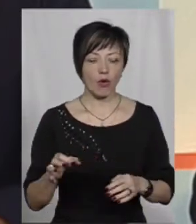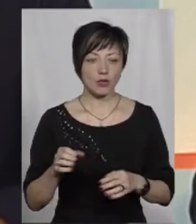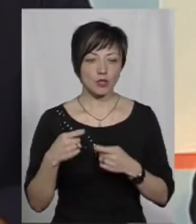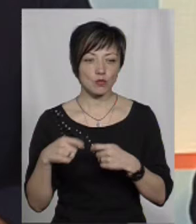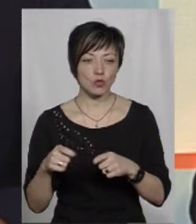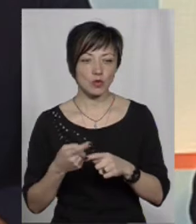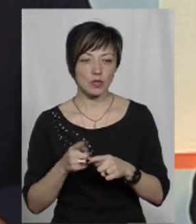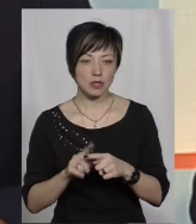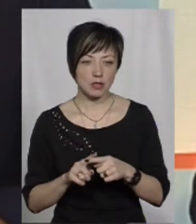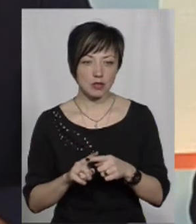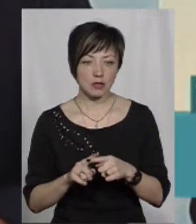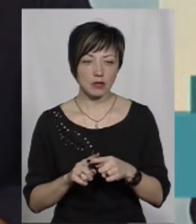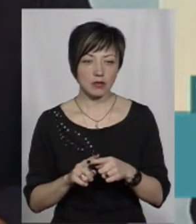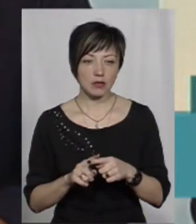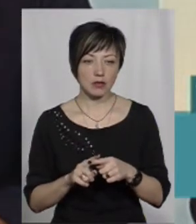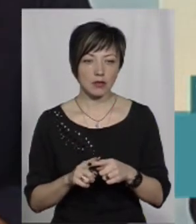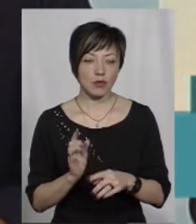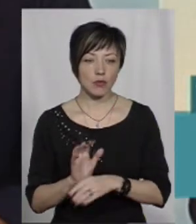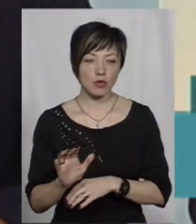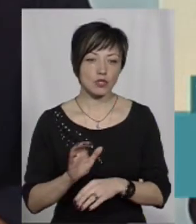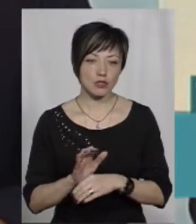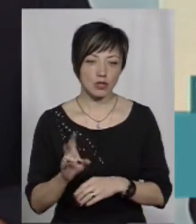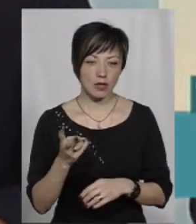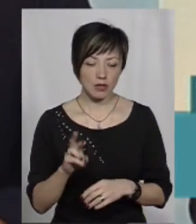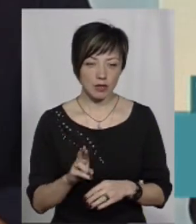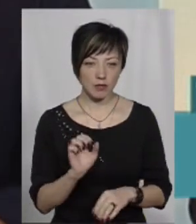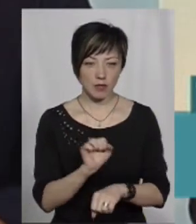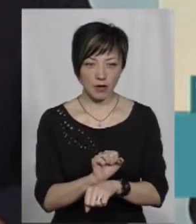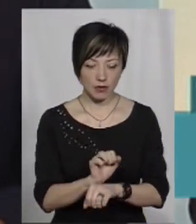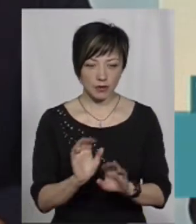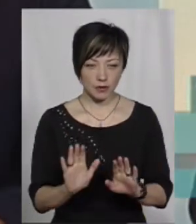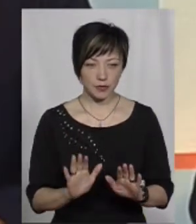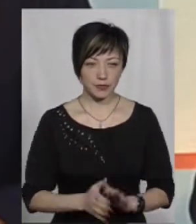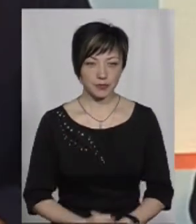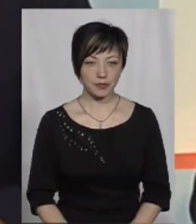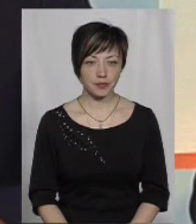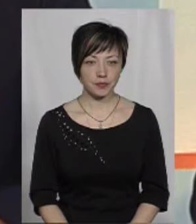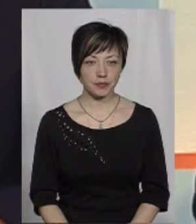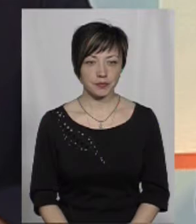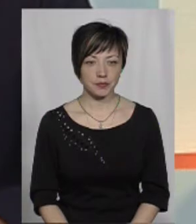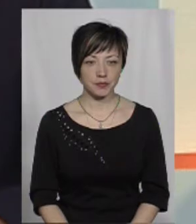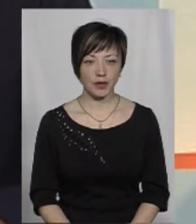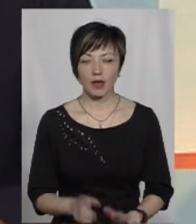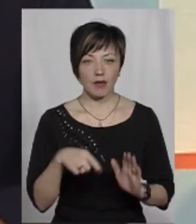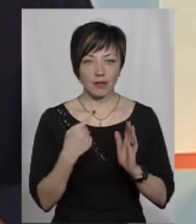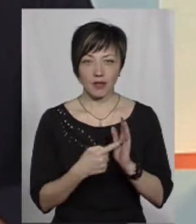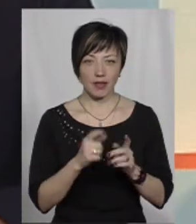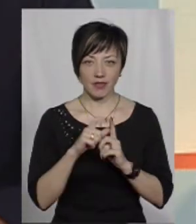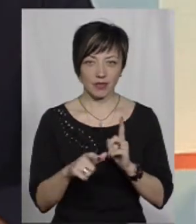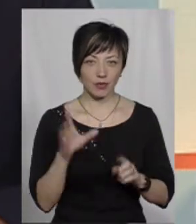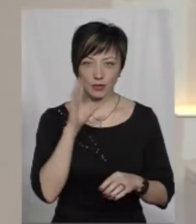Хмельницький енергозбут – це безпосередньо компанія, яка здійснює постачання. Маленька пауза, дзвінок. Ми не успіємо ні на один вопрос